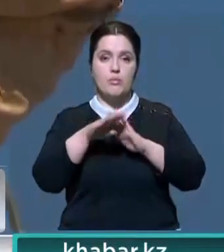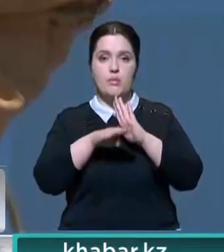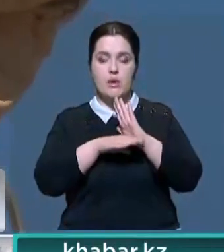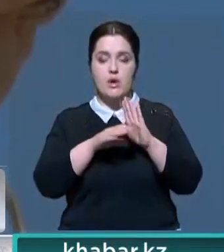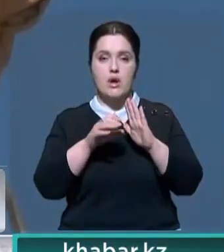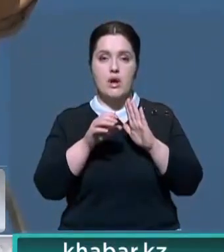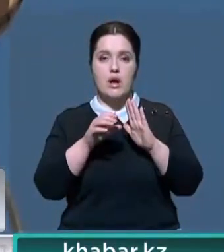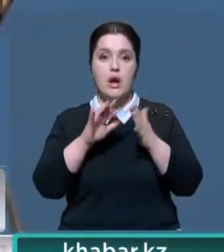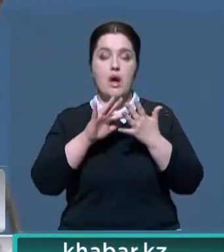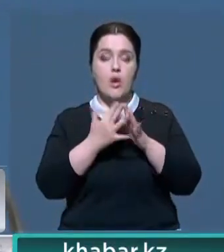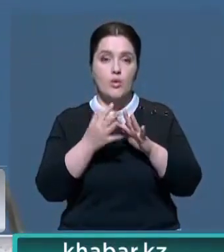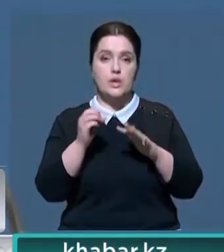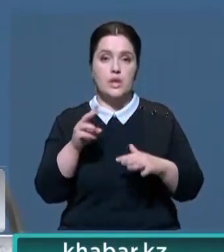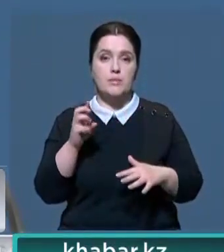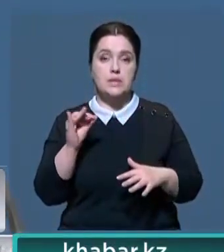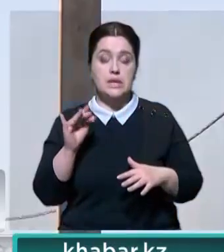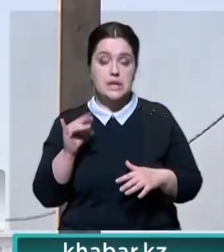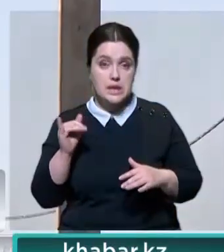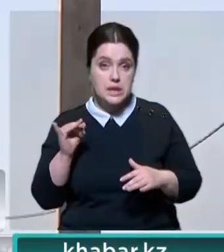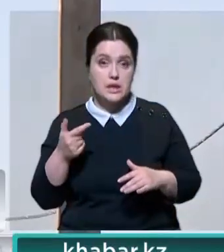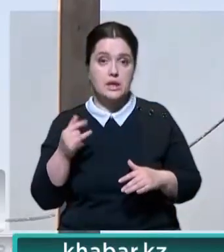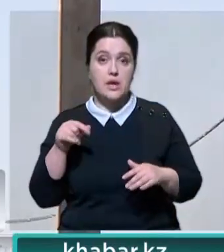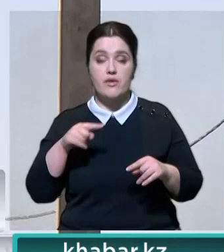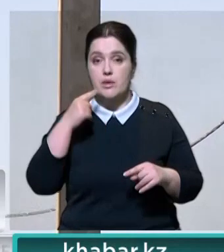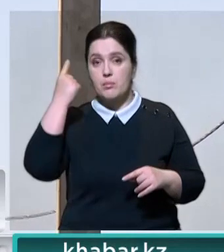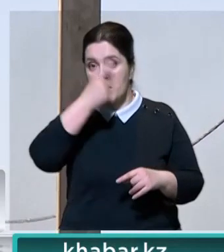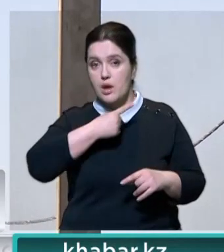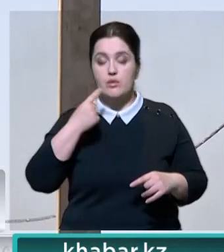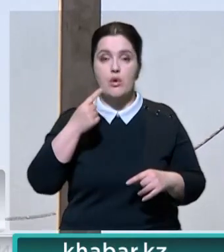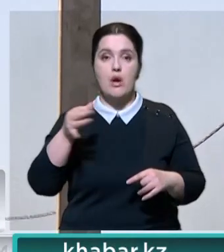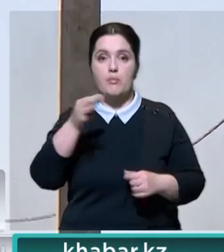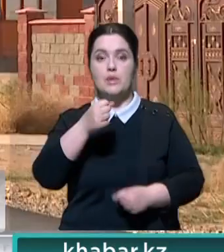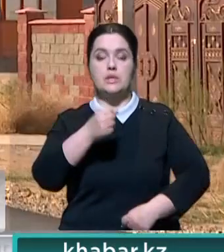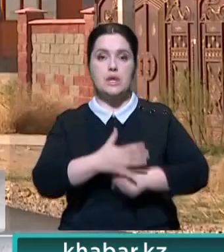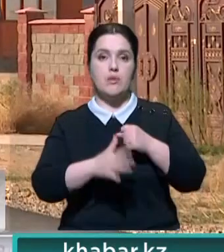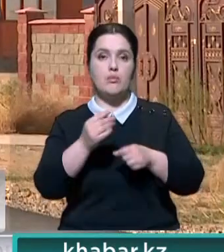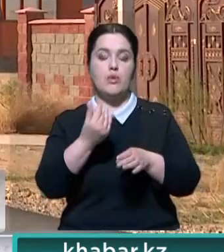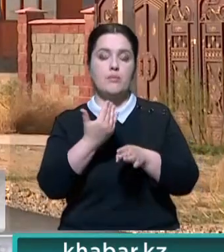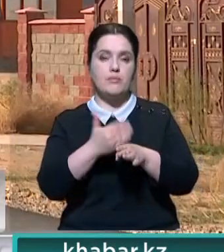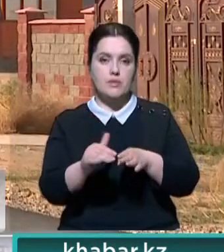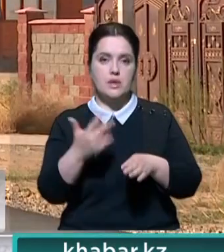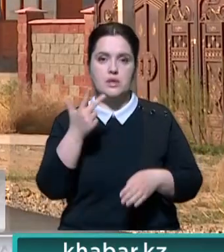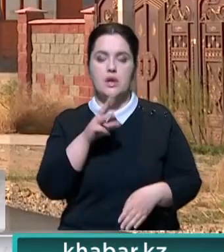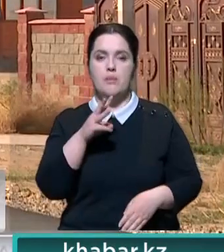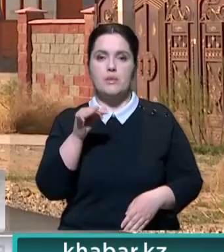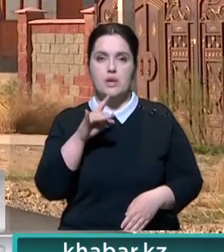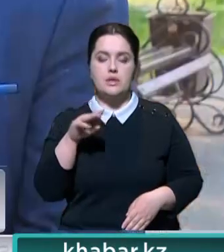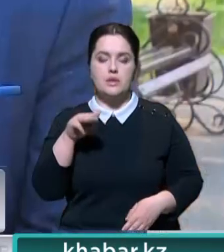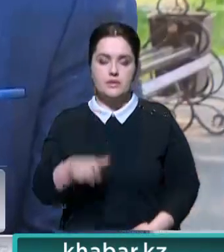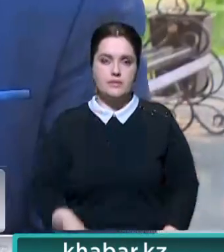АУ Ельбесыга. В целом, в этом году на обновление линии электропередач областного центра будет выделено порядка 3 миллиардов